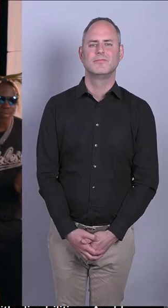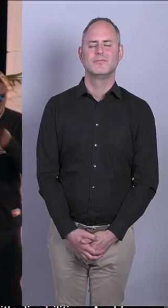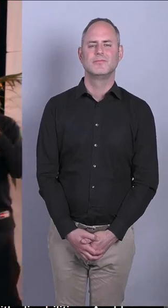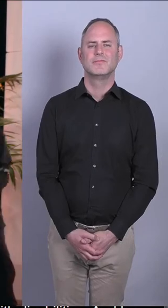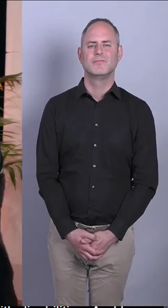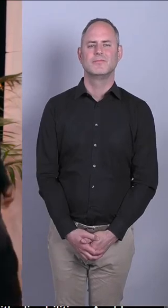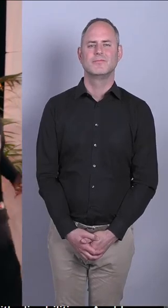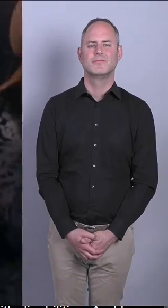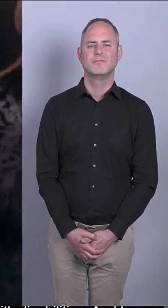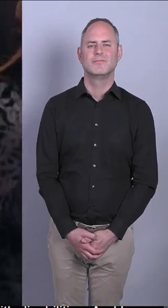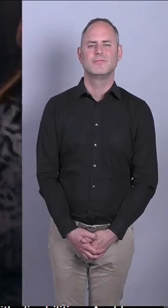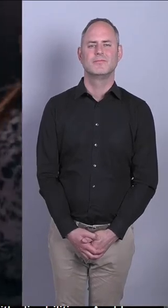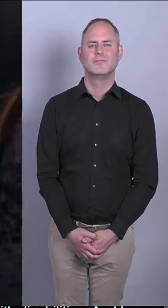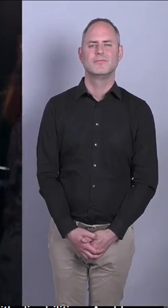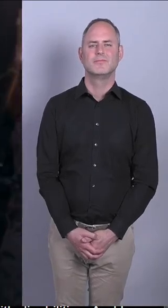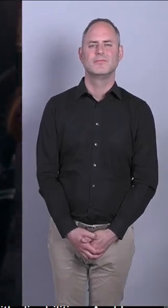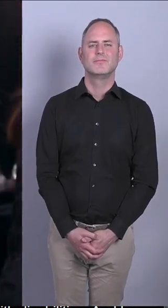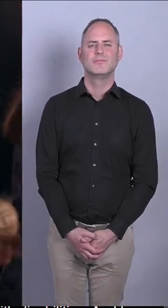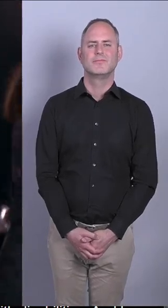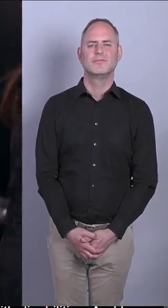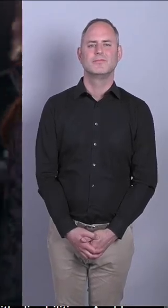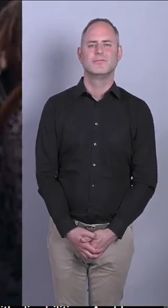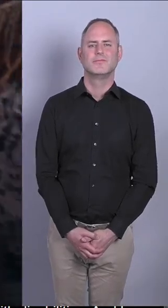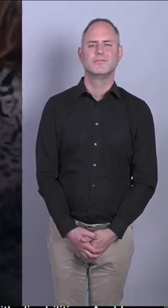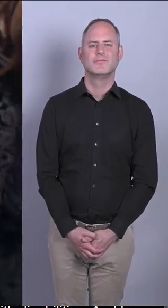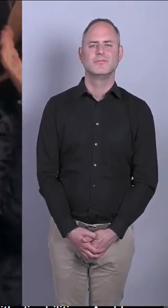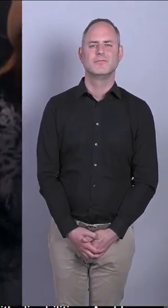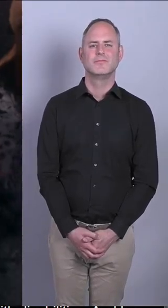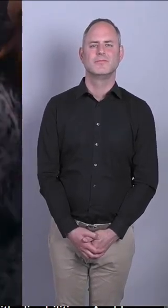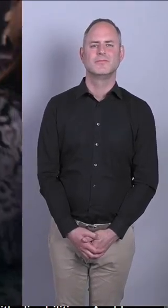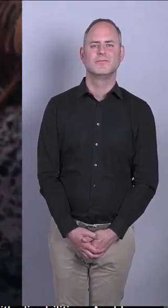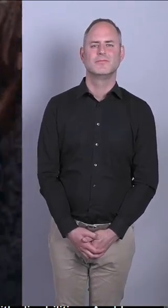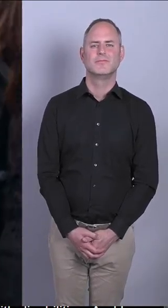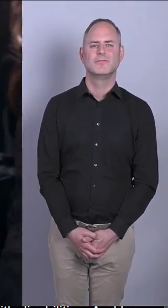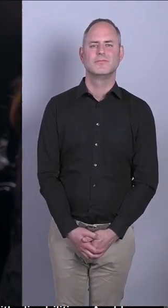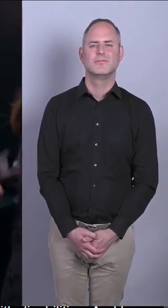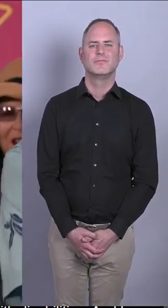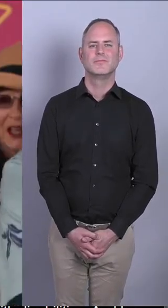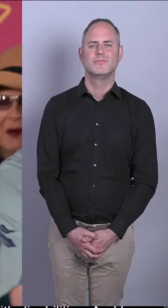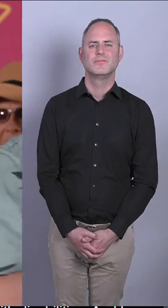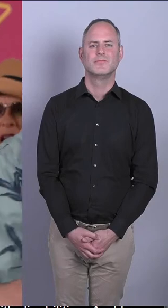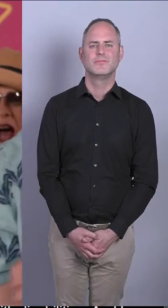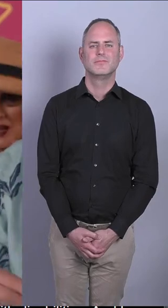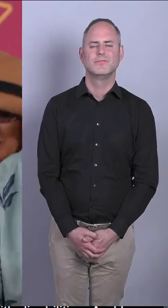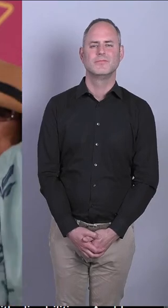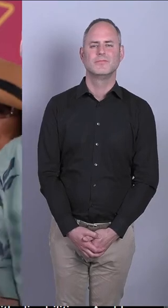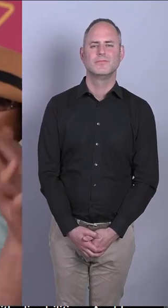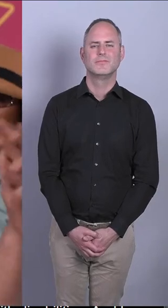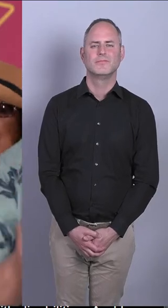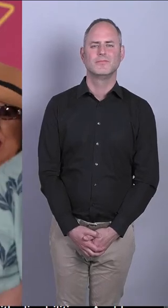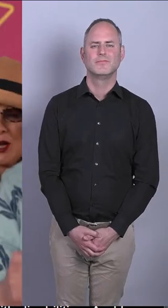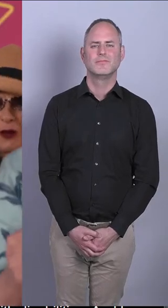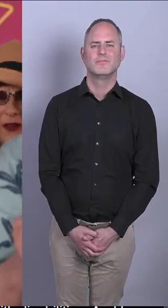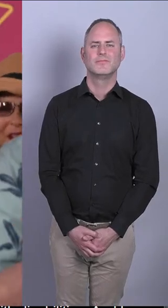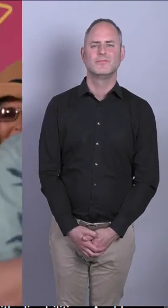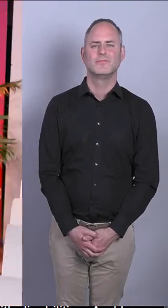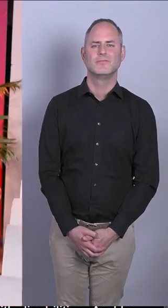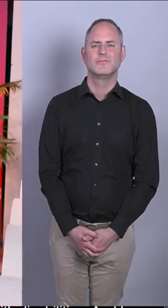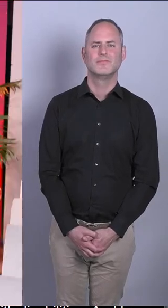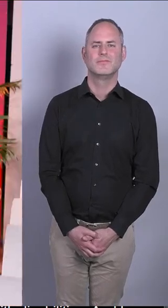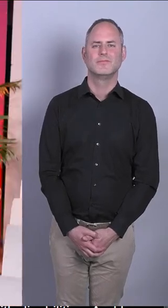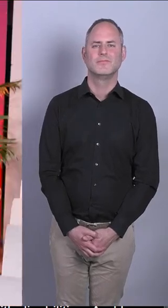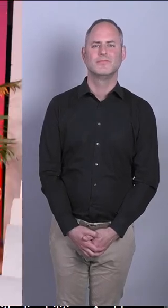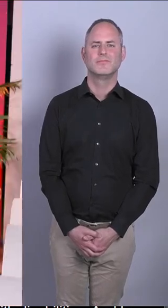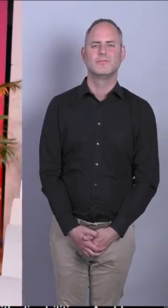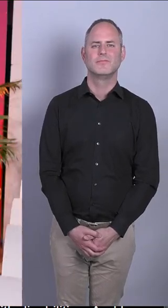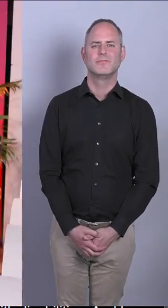bleibt draußen in seiner Not. Die Kapitäne, sie steuern ein starkes Schiff. Und die Mannschaft, die hat wieder mal alles im Griff. Der Kurs ist klar,